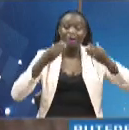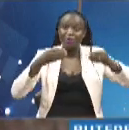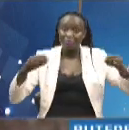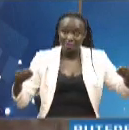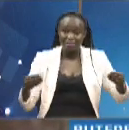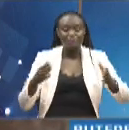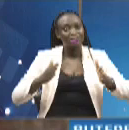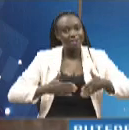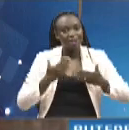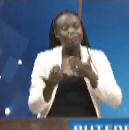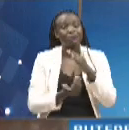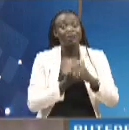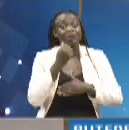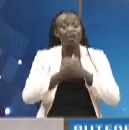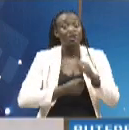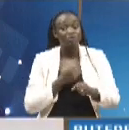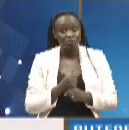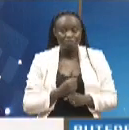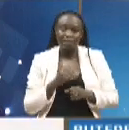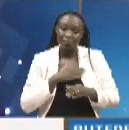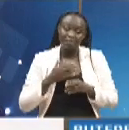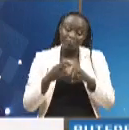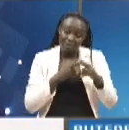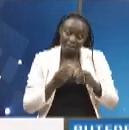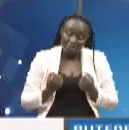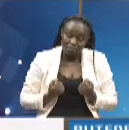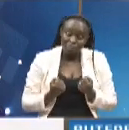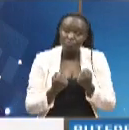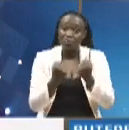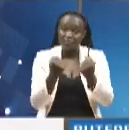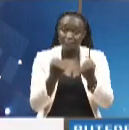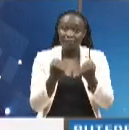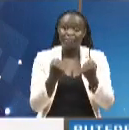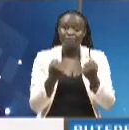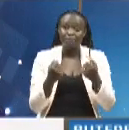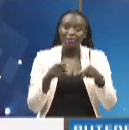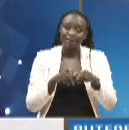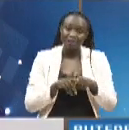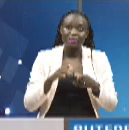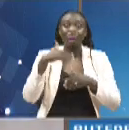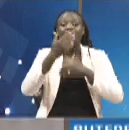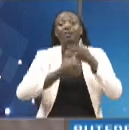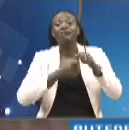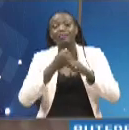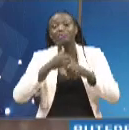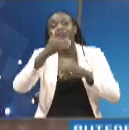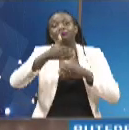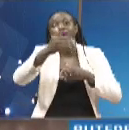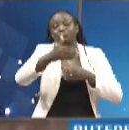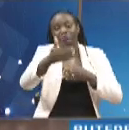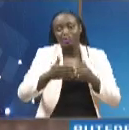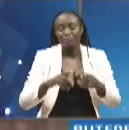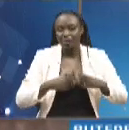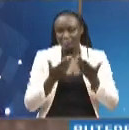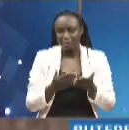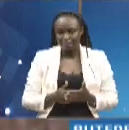mbagaliza omwaka omugi omurungi, bakozese bulungi enguudo ate batuuke ne ku myaka emirala egyeyongerayo, ate